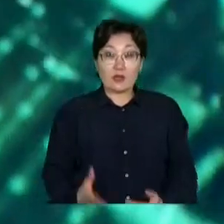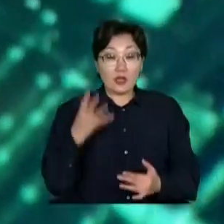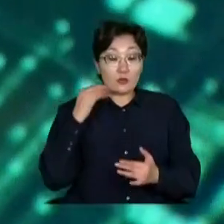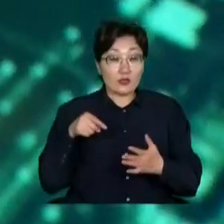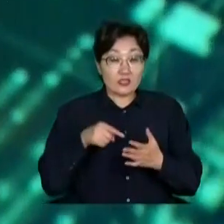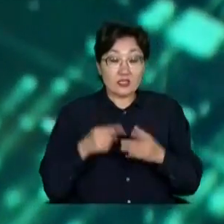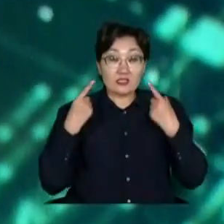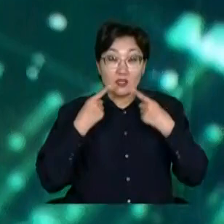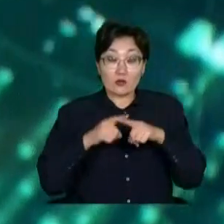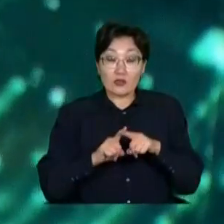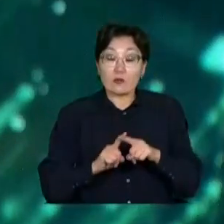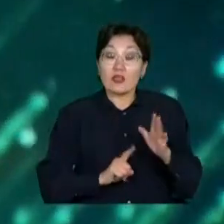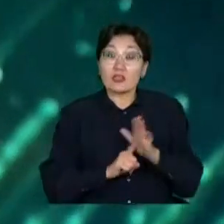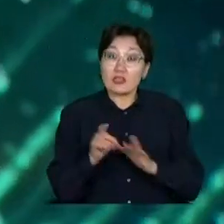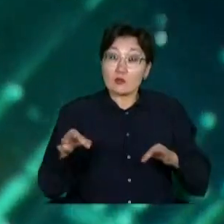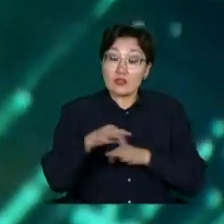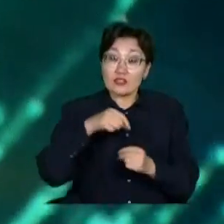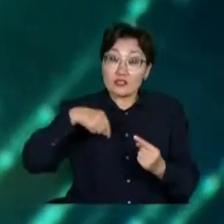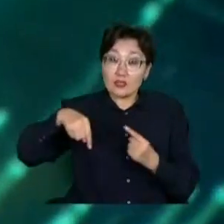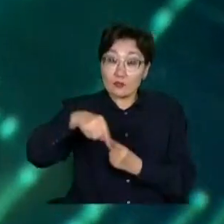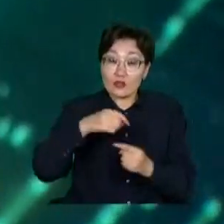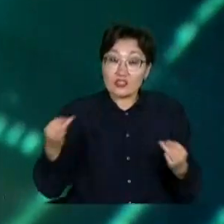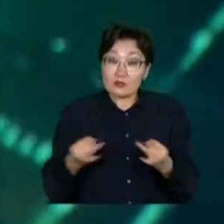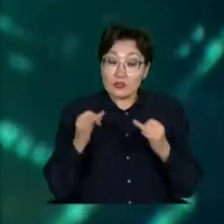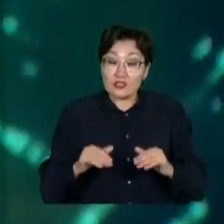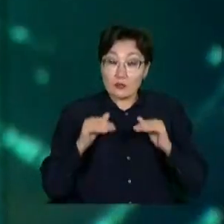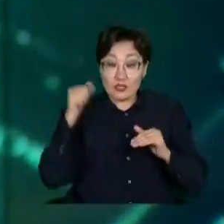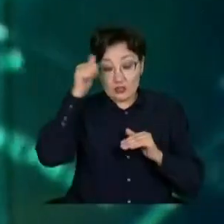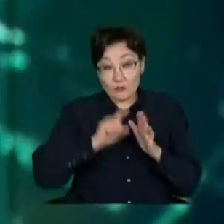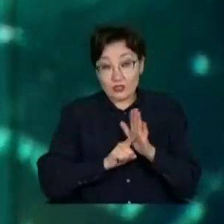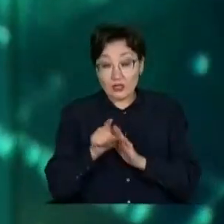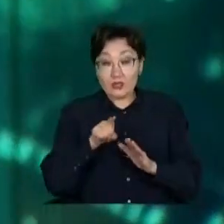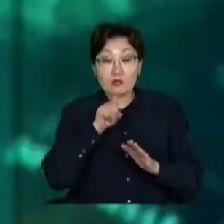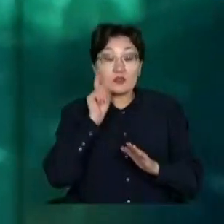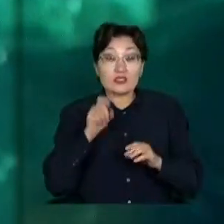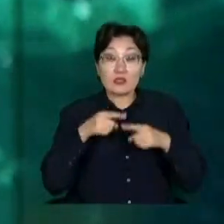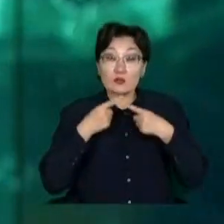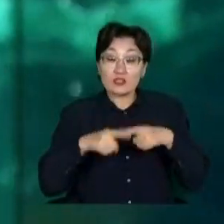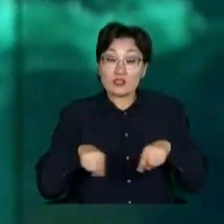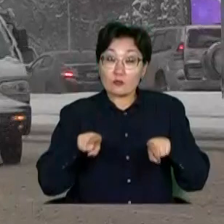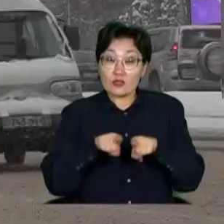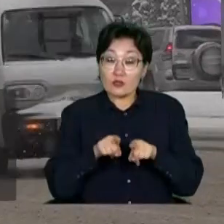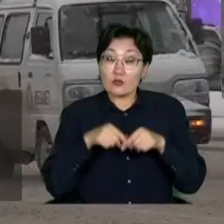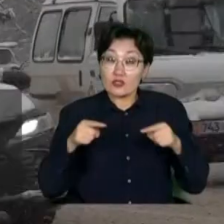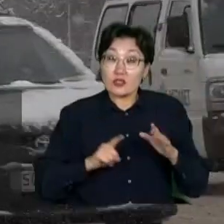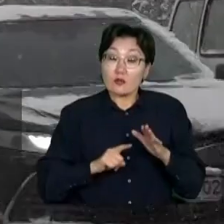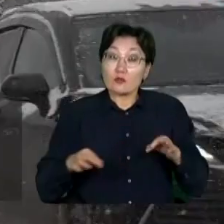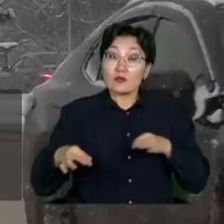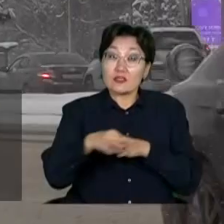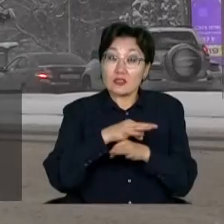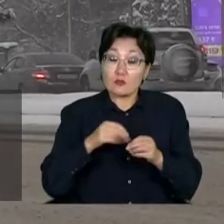Алматыда IT стартап жобаларға кәсіпкерлердің қызығушылығы жоғары. Жыл басынан бері жас технологтардың осындай түрлі бастамаларына